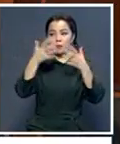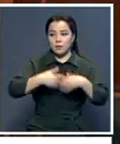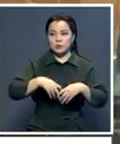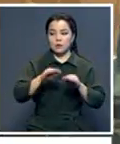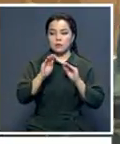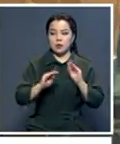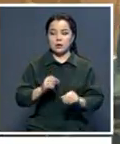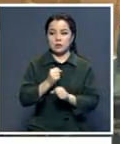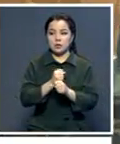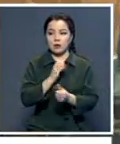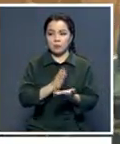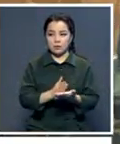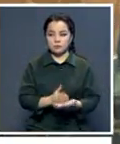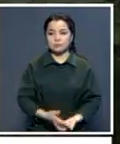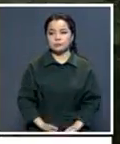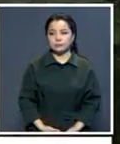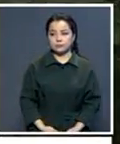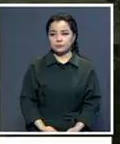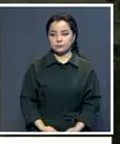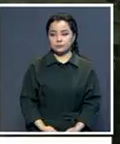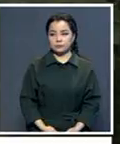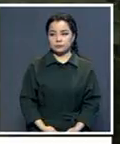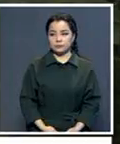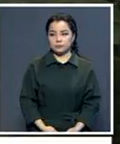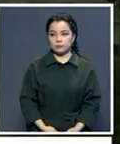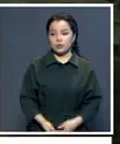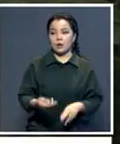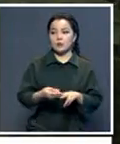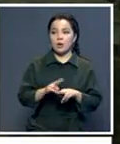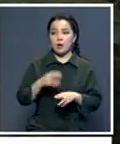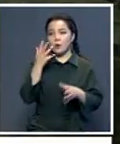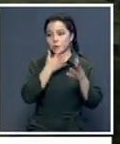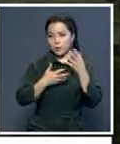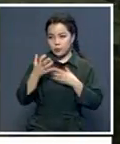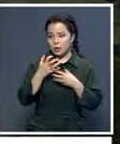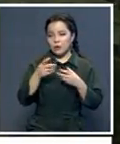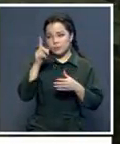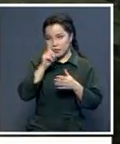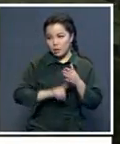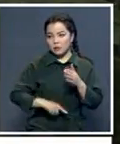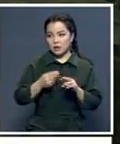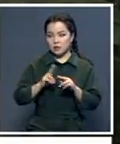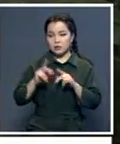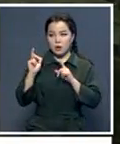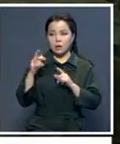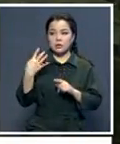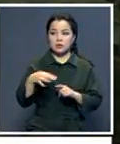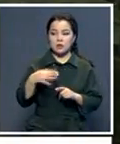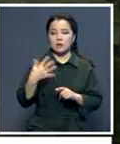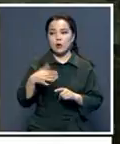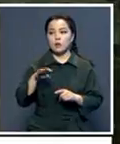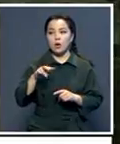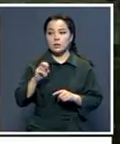орындайды. Краны серьезные. Өте сенімді крандар 40-50 тоннаға дейін жүк көтереді. Қармаушынан